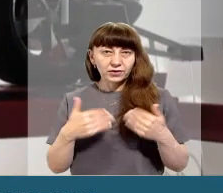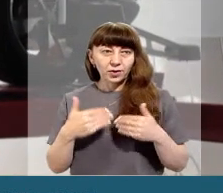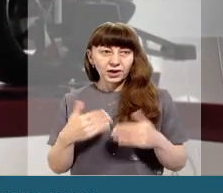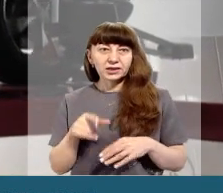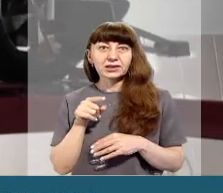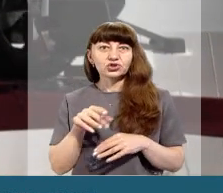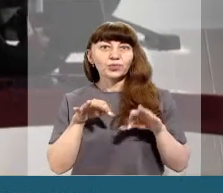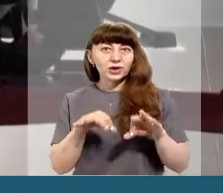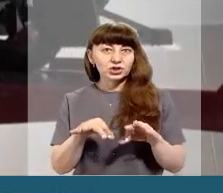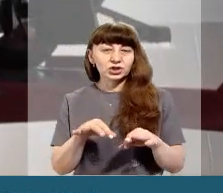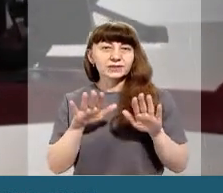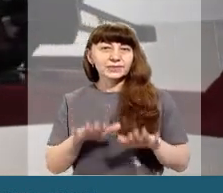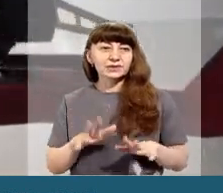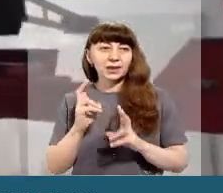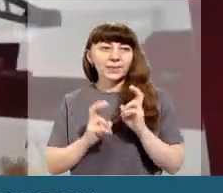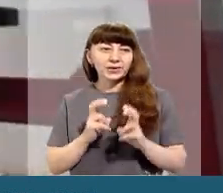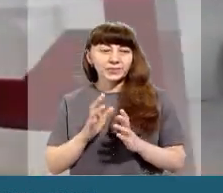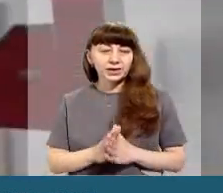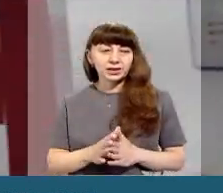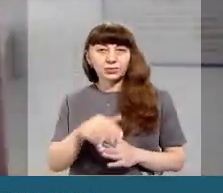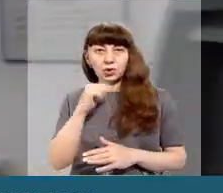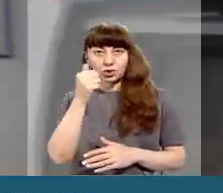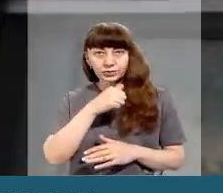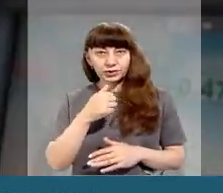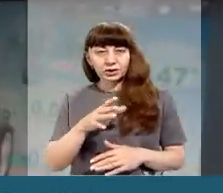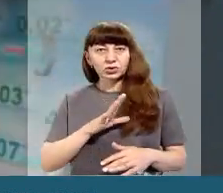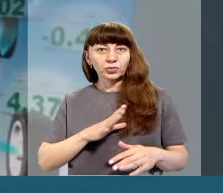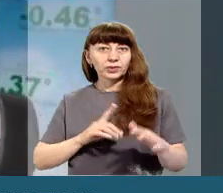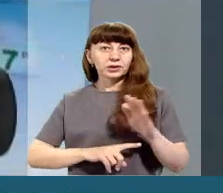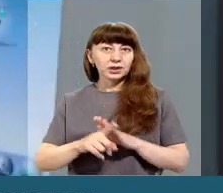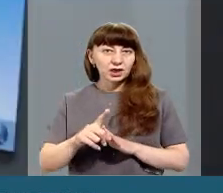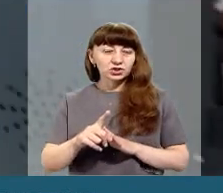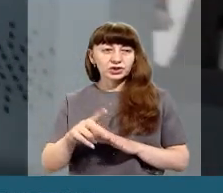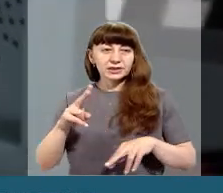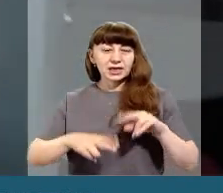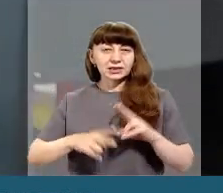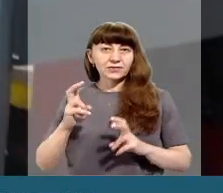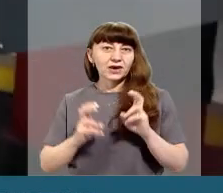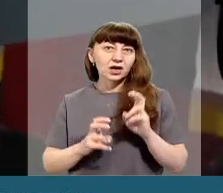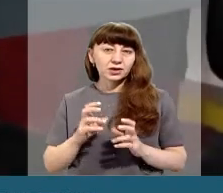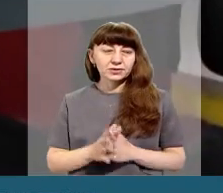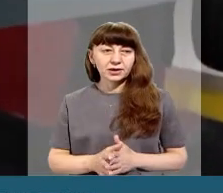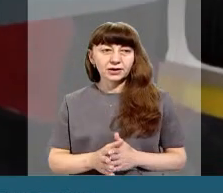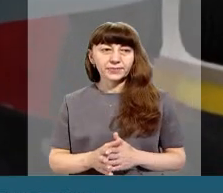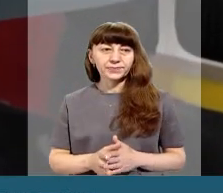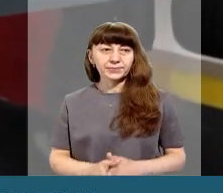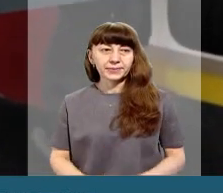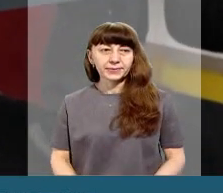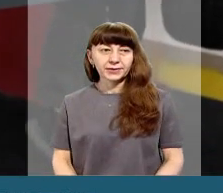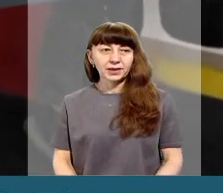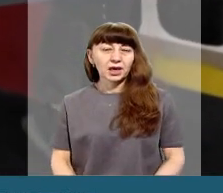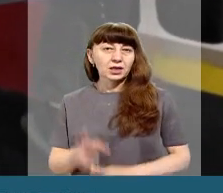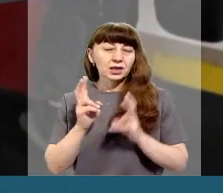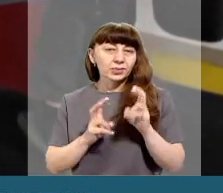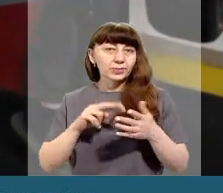былтыр өңірде Kia автомобильдері өндірісінің толық циклын қамтитын жаңа зауыттың құрылысы басталған еді. Кәсіпорында 1500 жаңа жұмыс